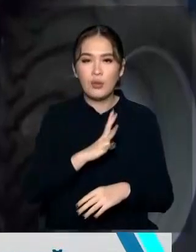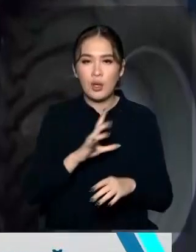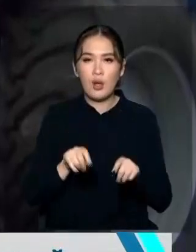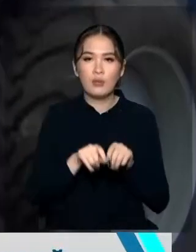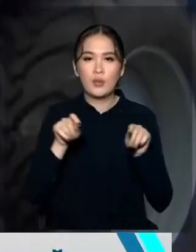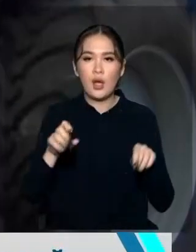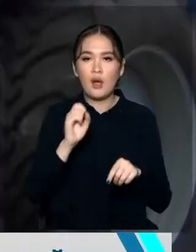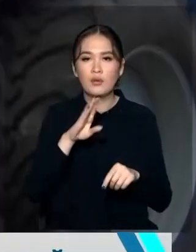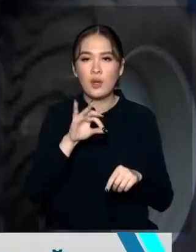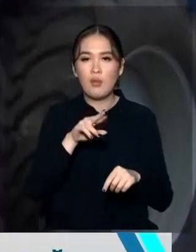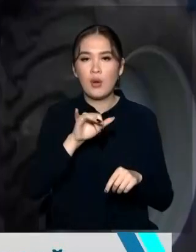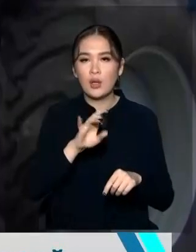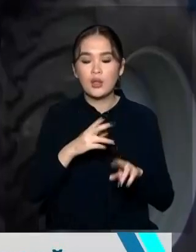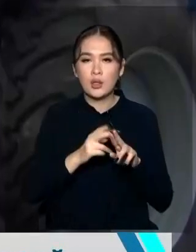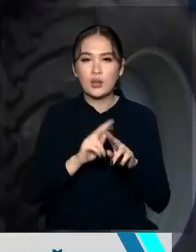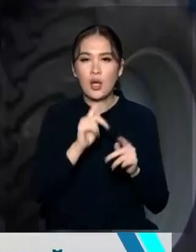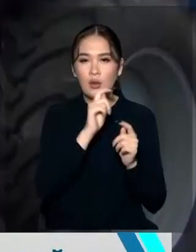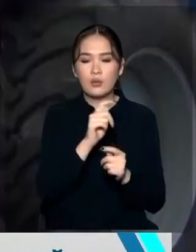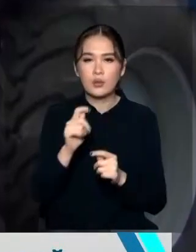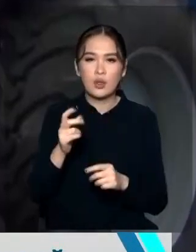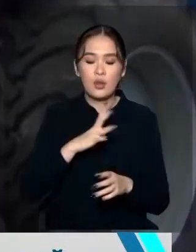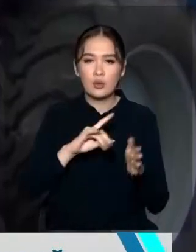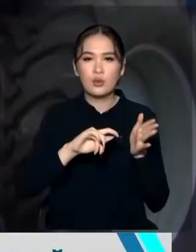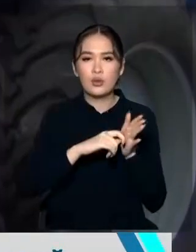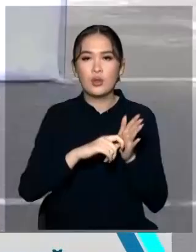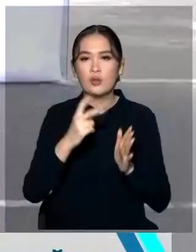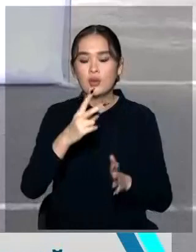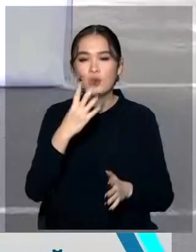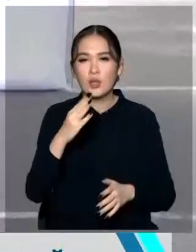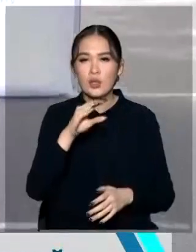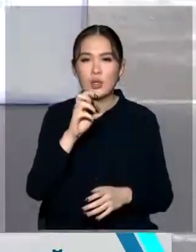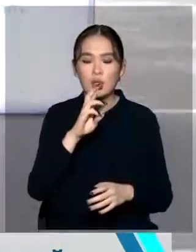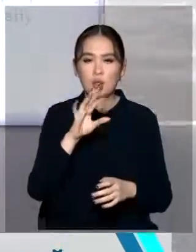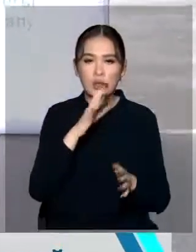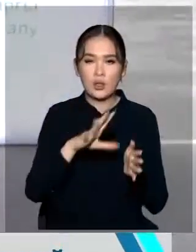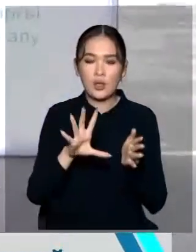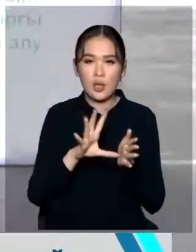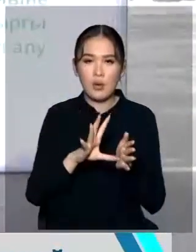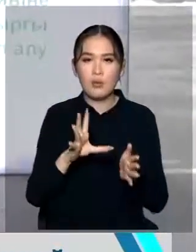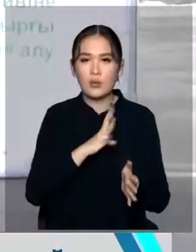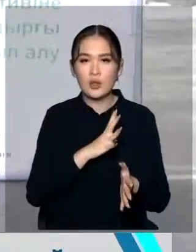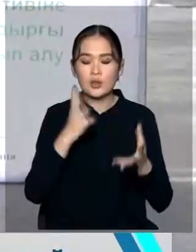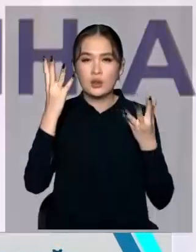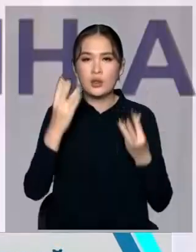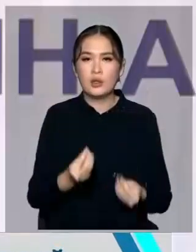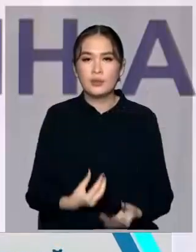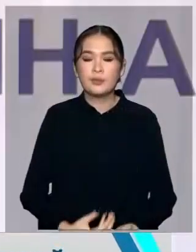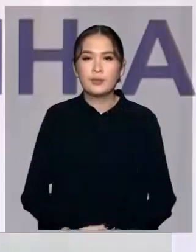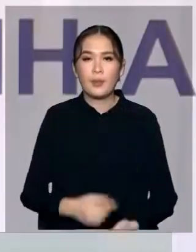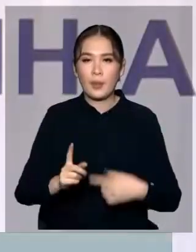обновить автопарк. Торжественное вручение ключей от 24 единиц техники прошло в канун Дня независимости.